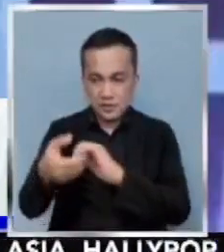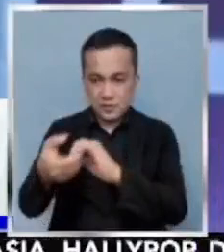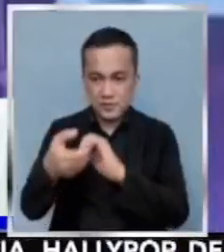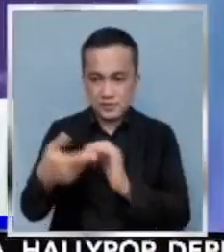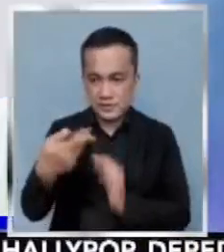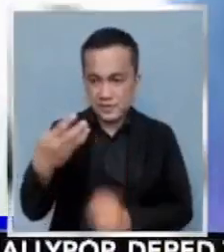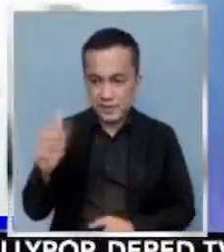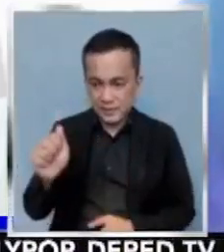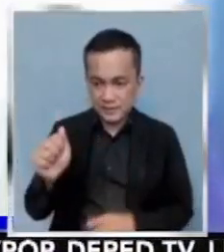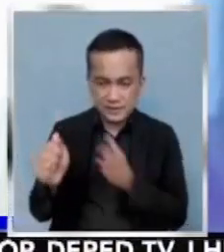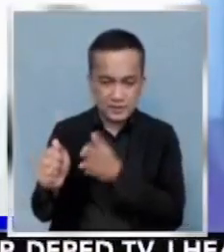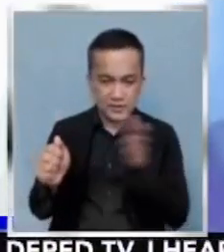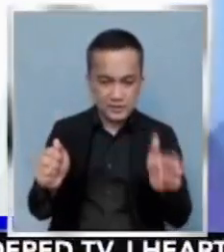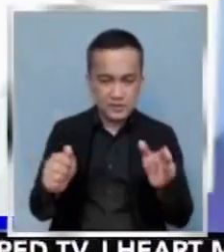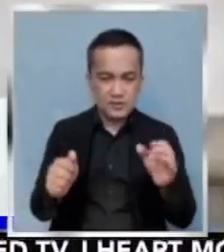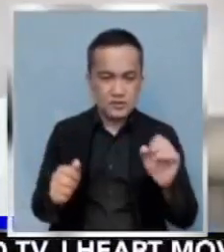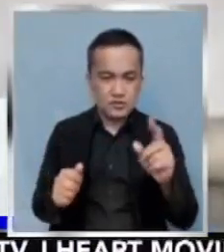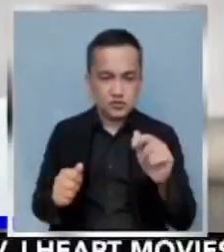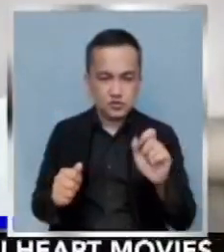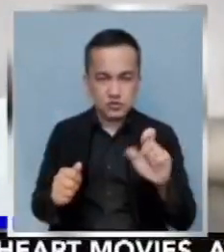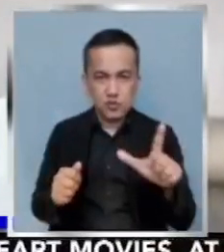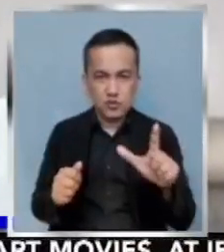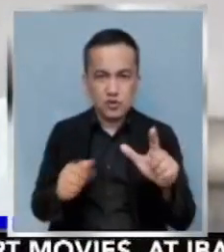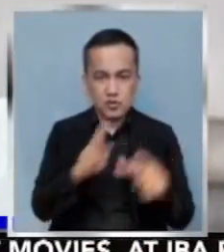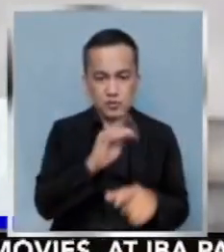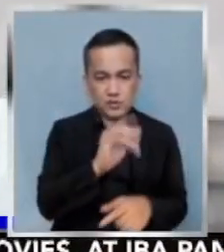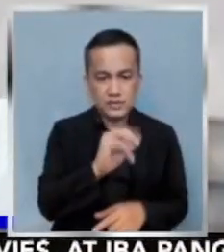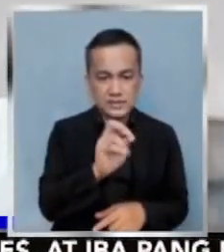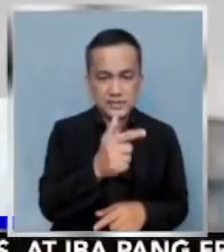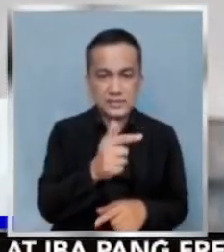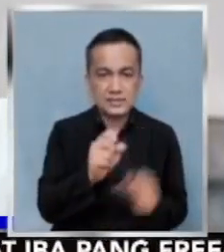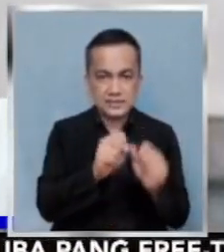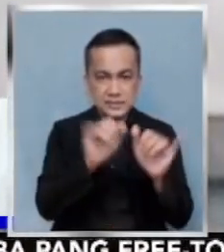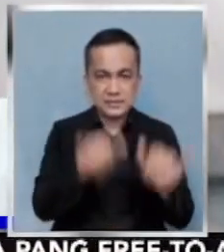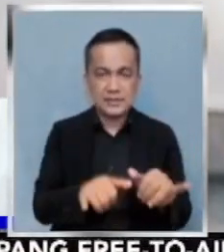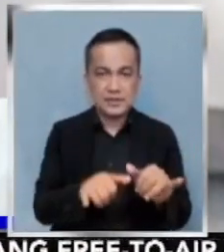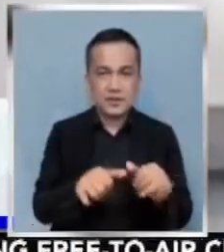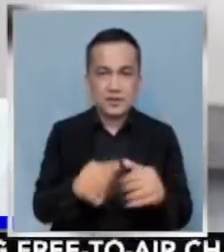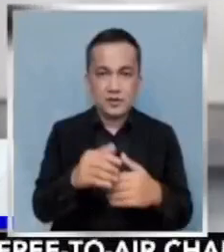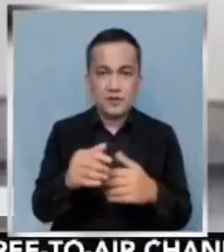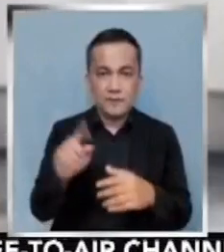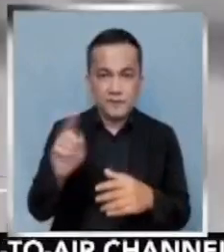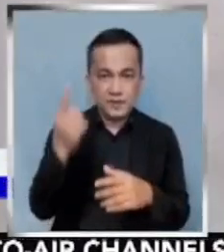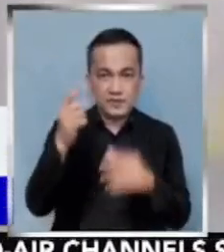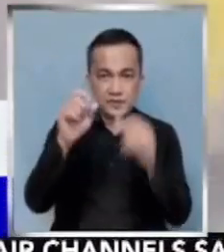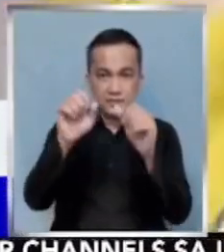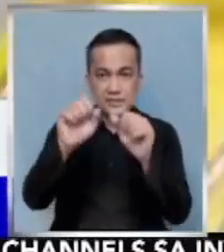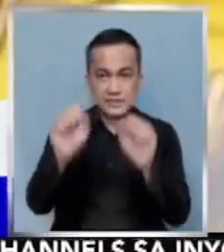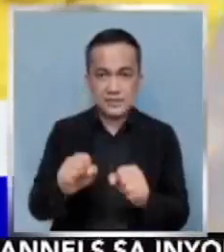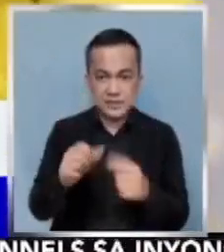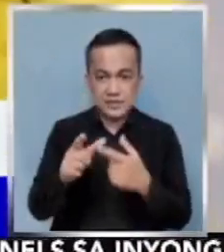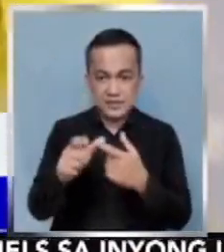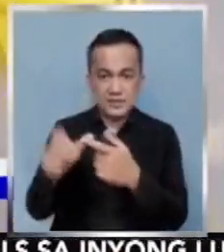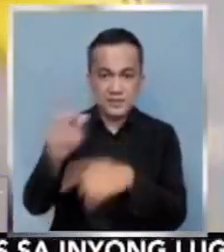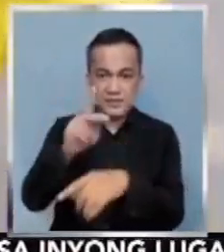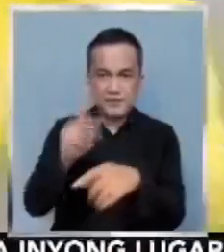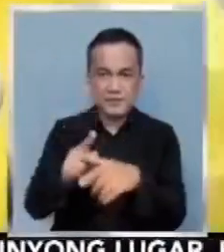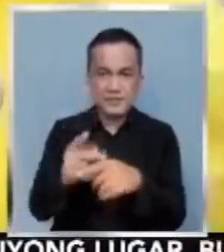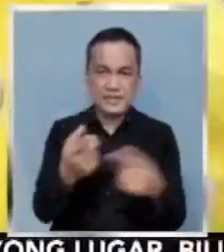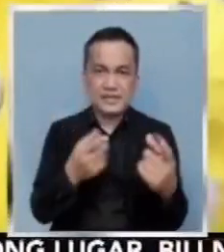at Seoul Broadcasting System. Ang buong first season ng Running Man Philippines, gagawin sa